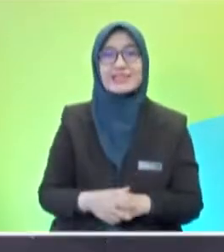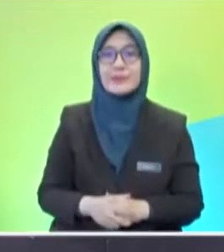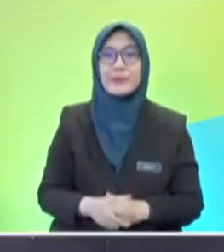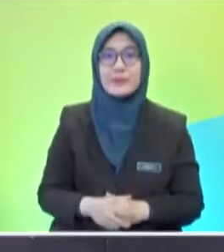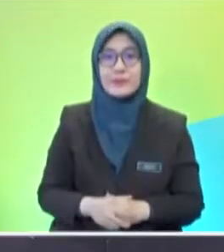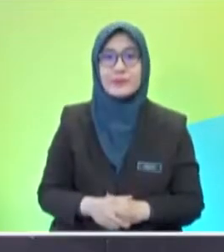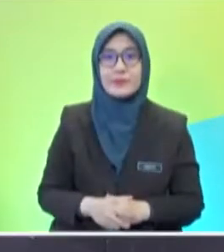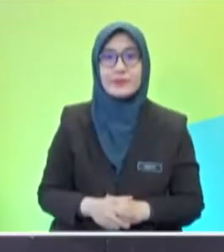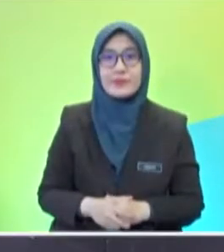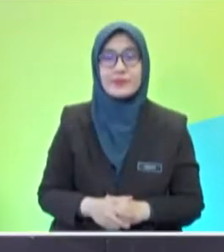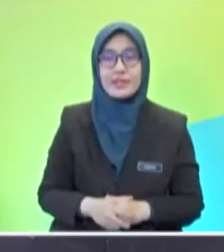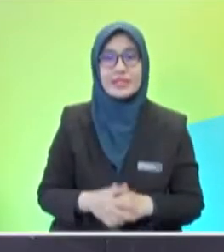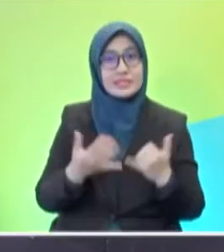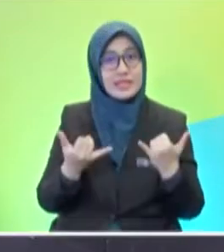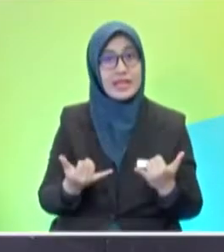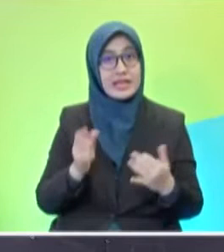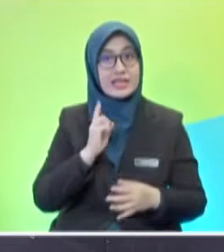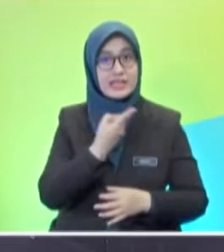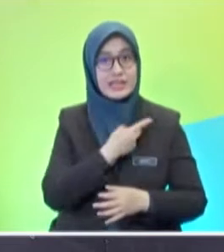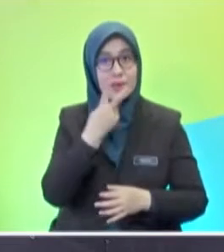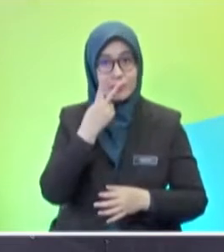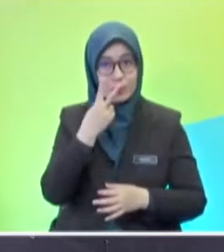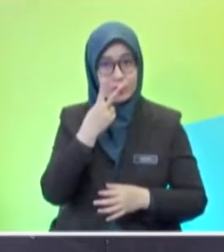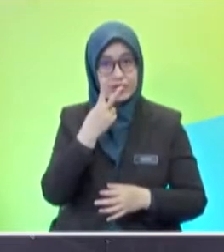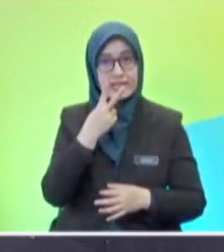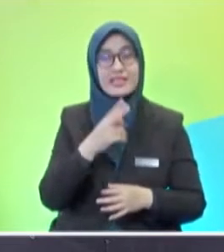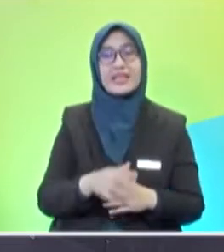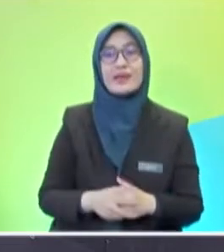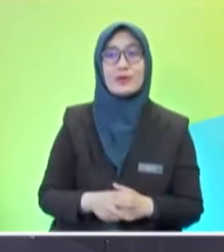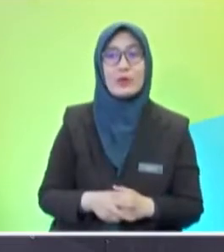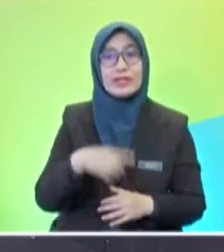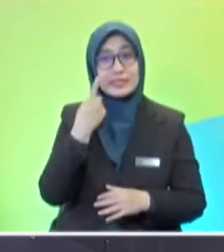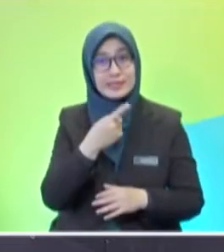kita sekarang boleh nampak sapu yang paling sedikit